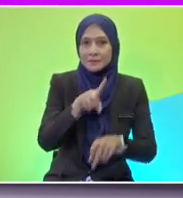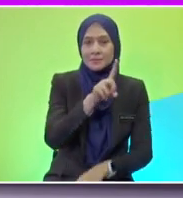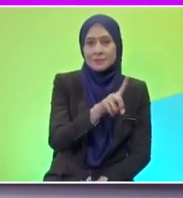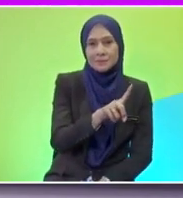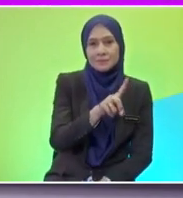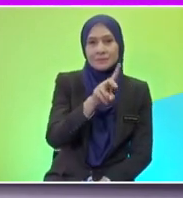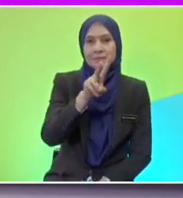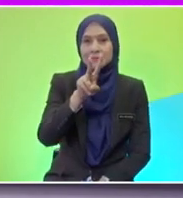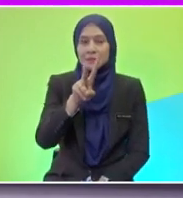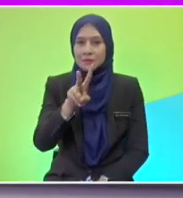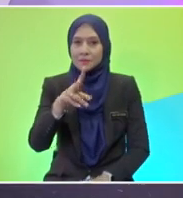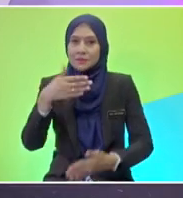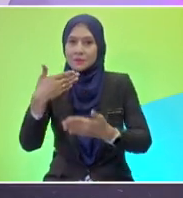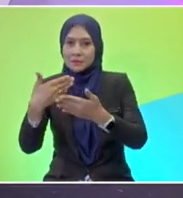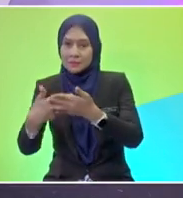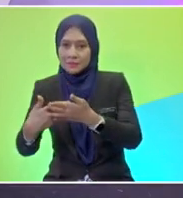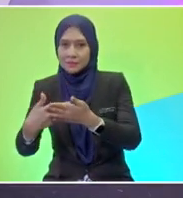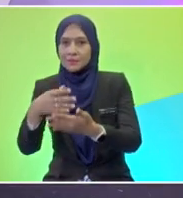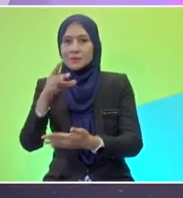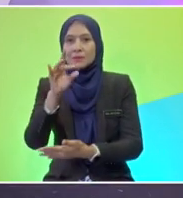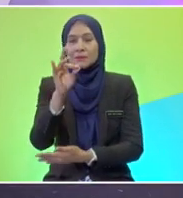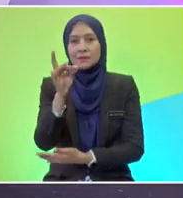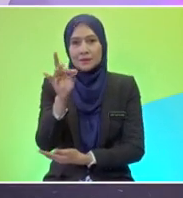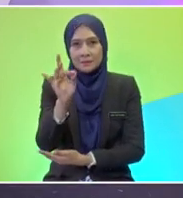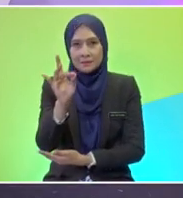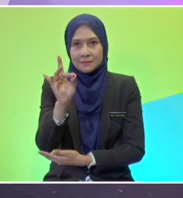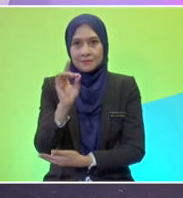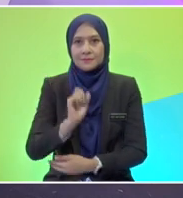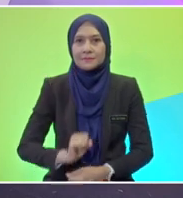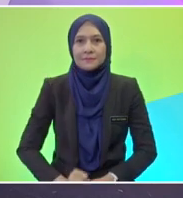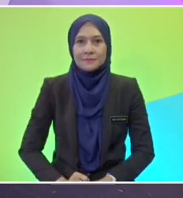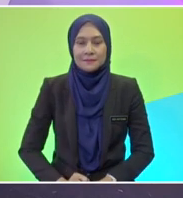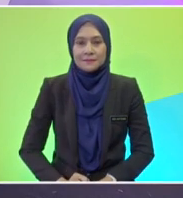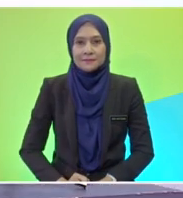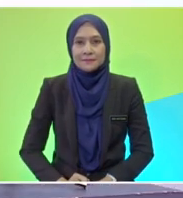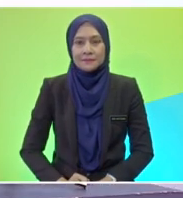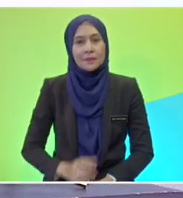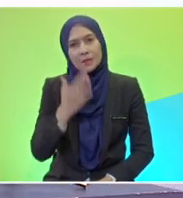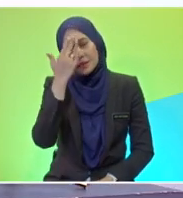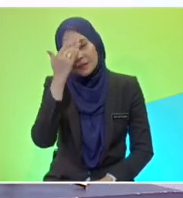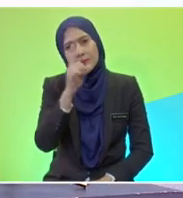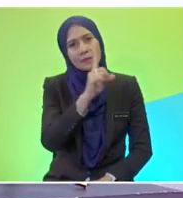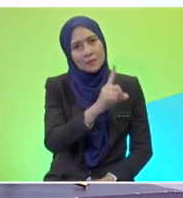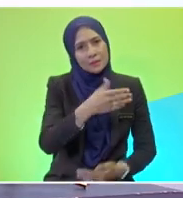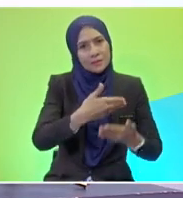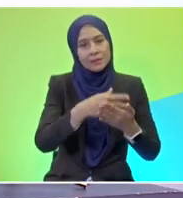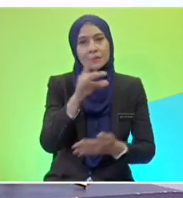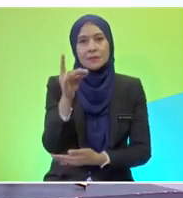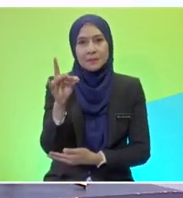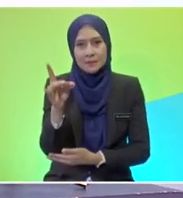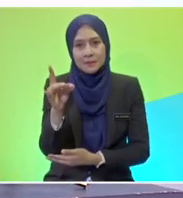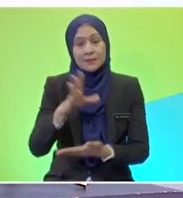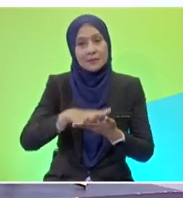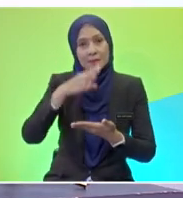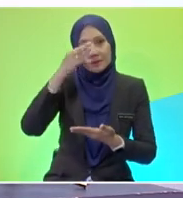1, 2, 3 sehinggalah nombor 18. Sebab apa cikgu letak nombor 1 hingga 18? Kita belajar dulu dalam lingkungan